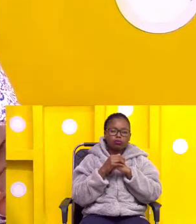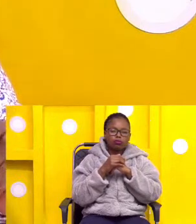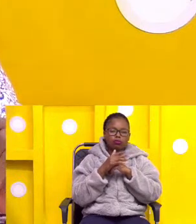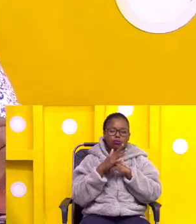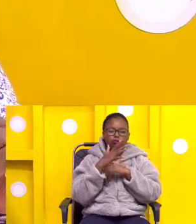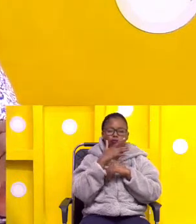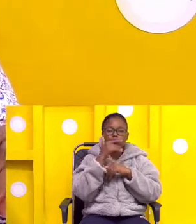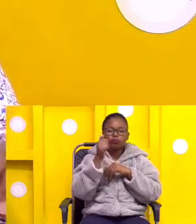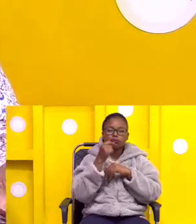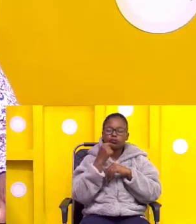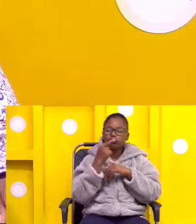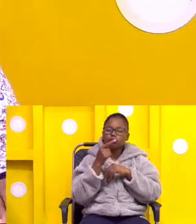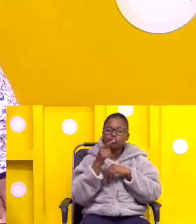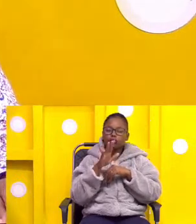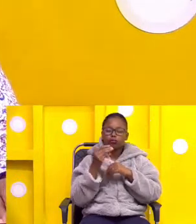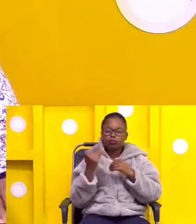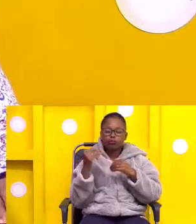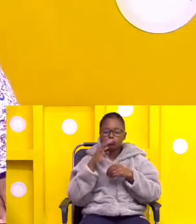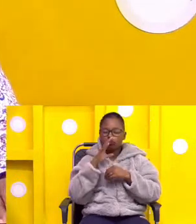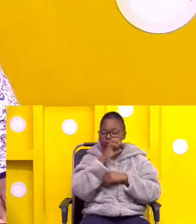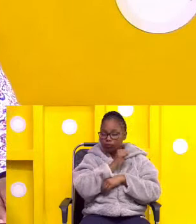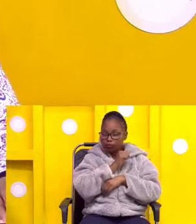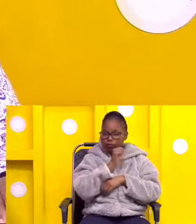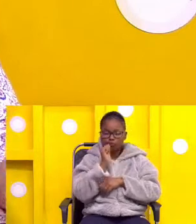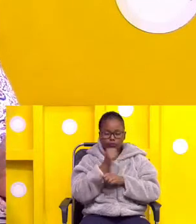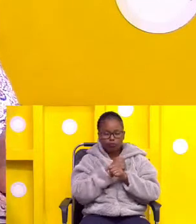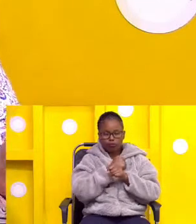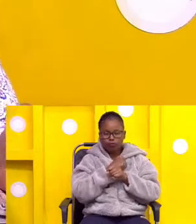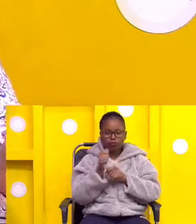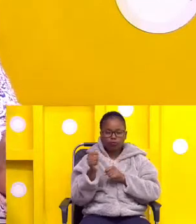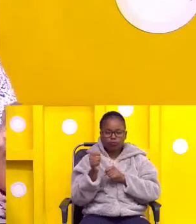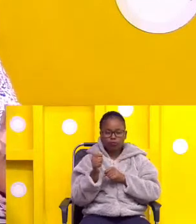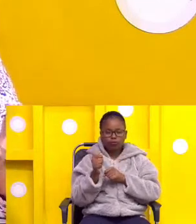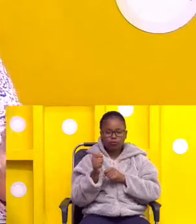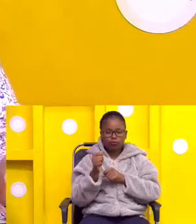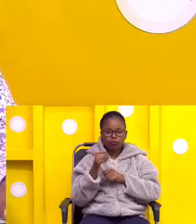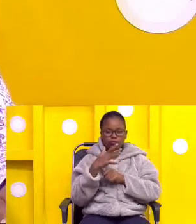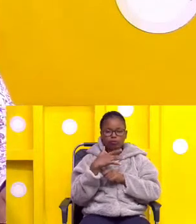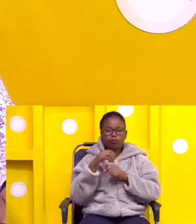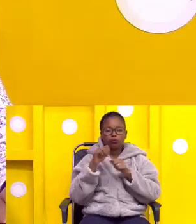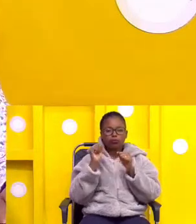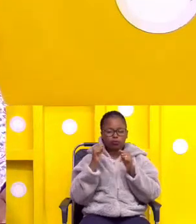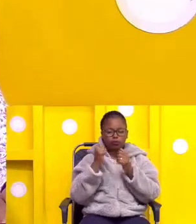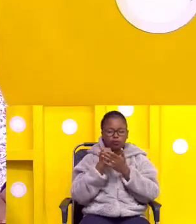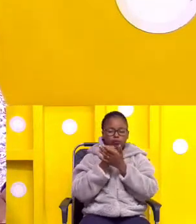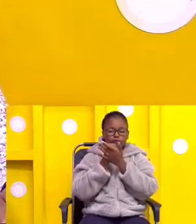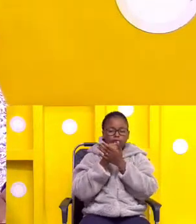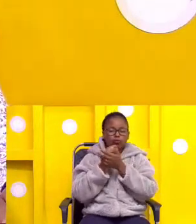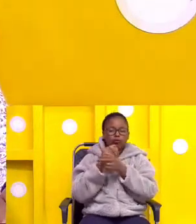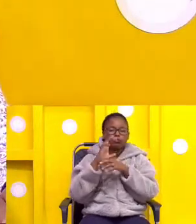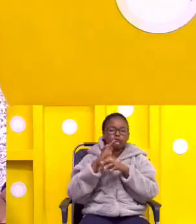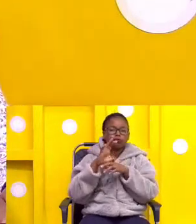Akimwira ciana ciaku itikaga na ni igateithia makanitha.